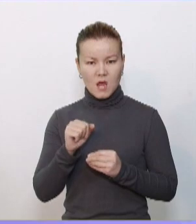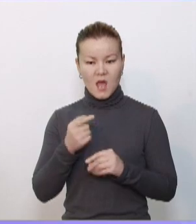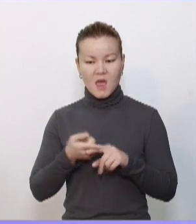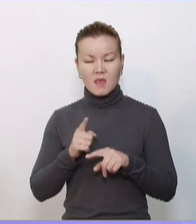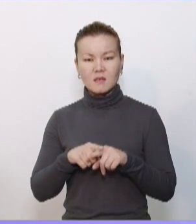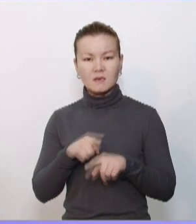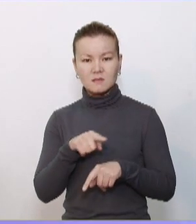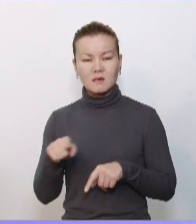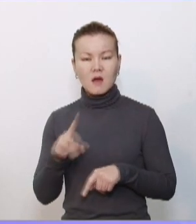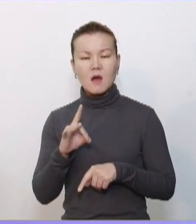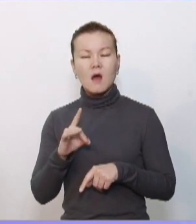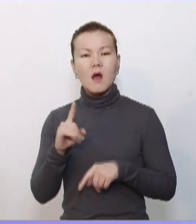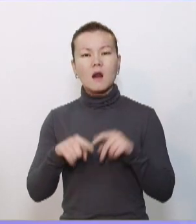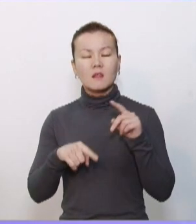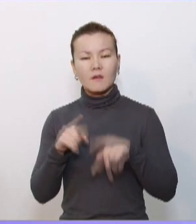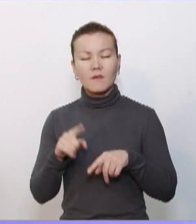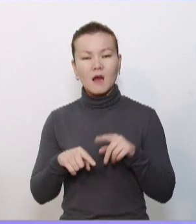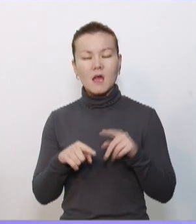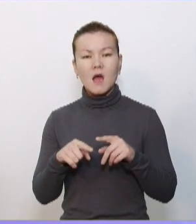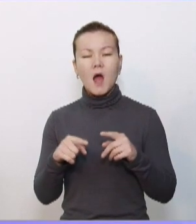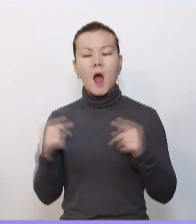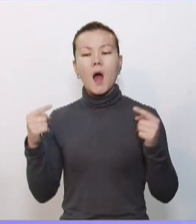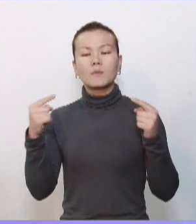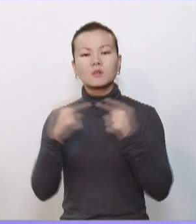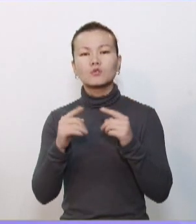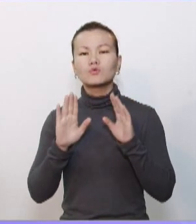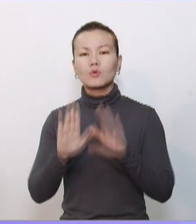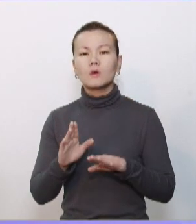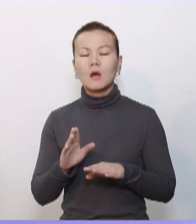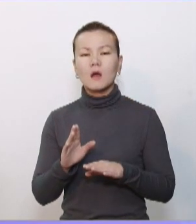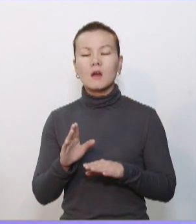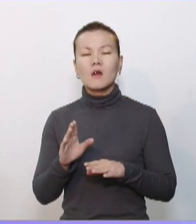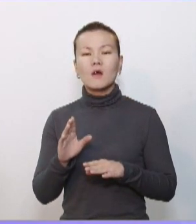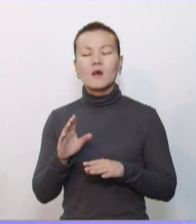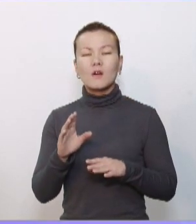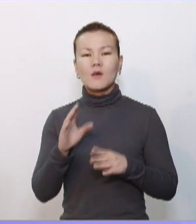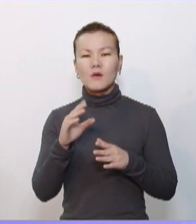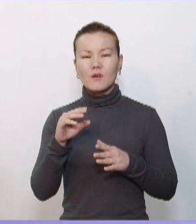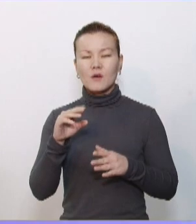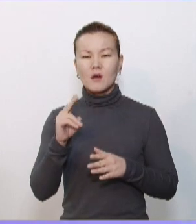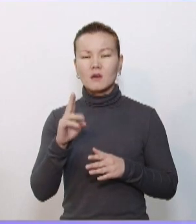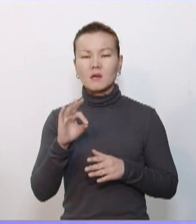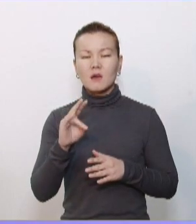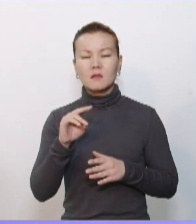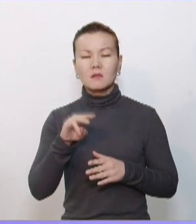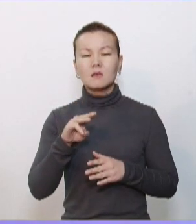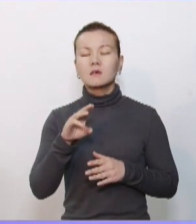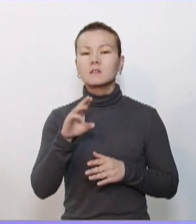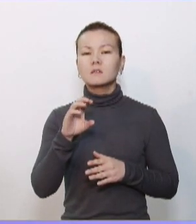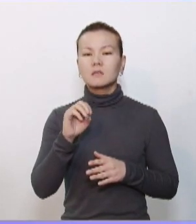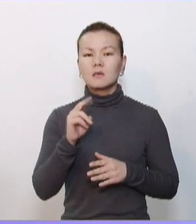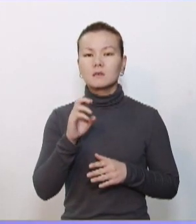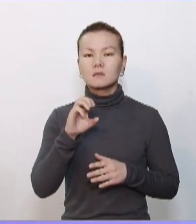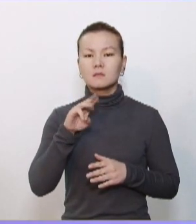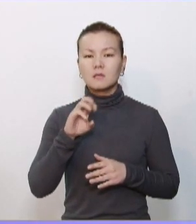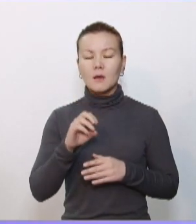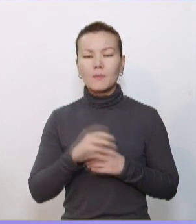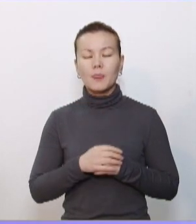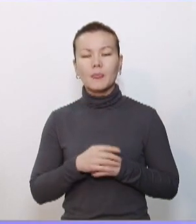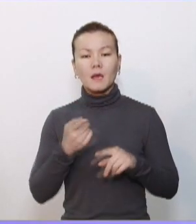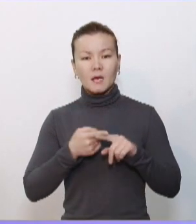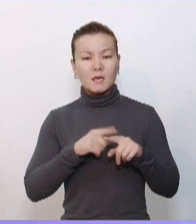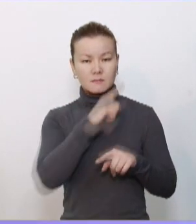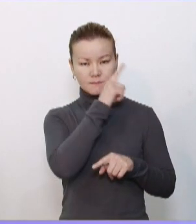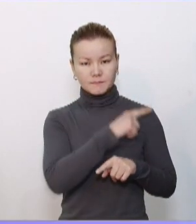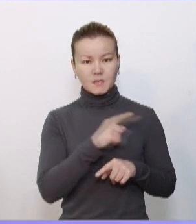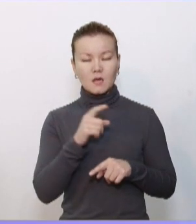принадлежность определяется только в контексте. К данным именам существительным